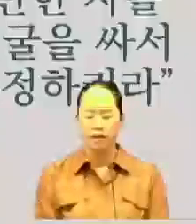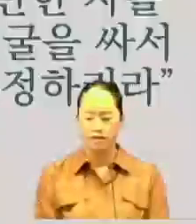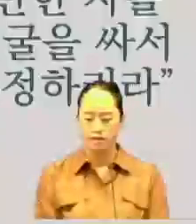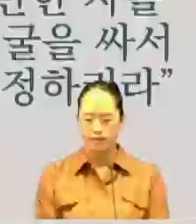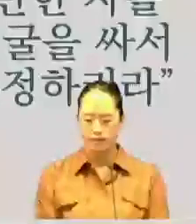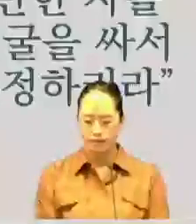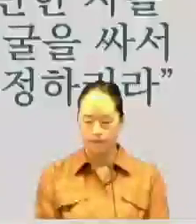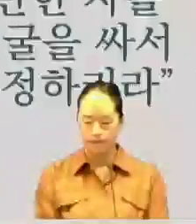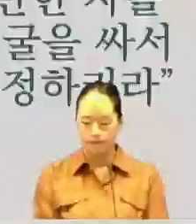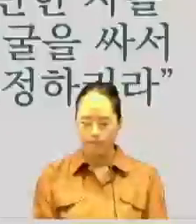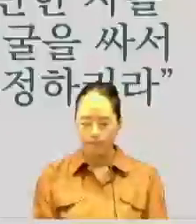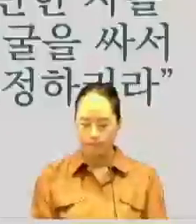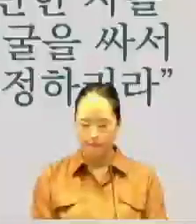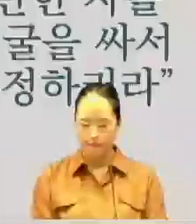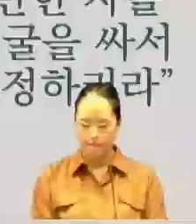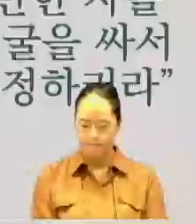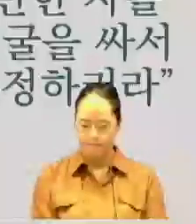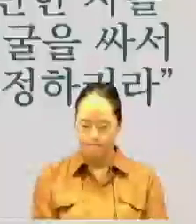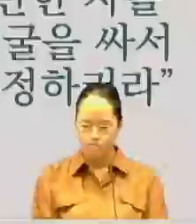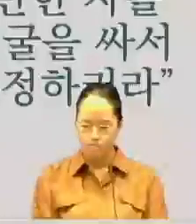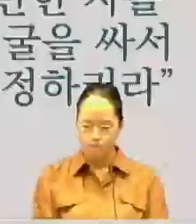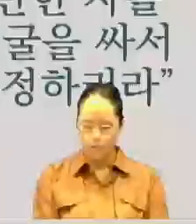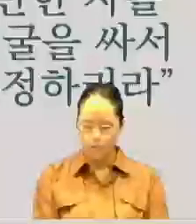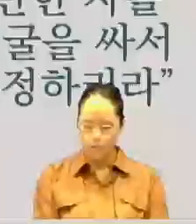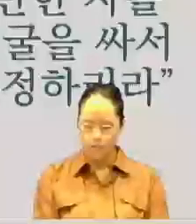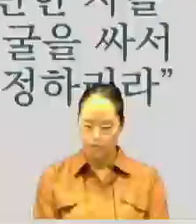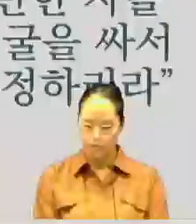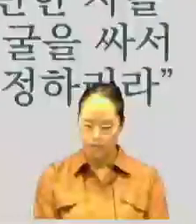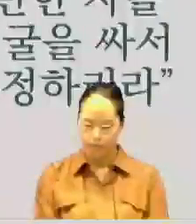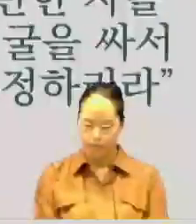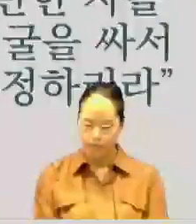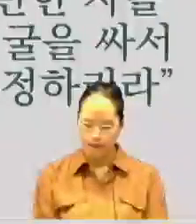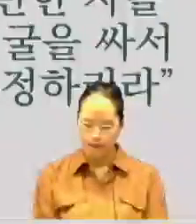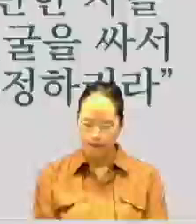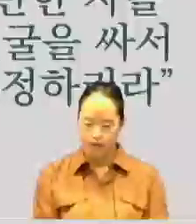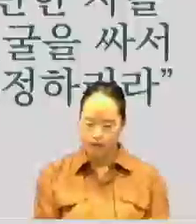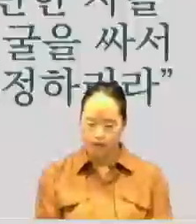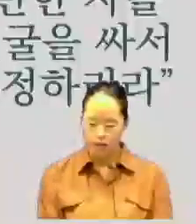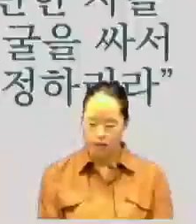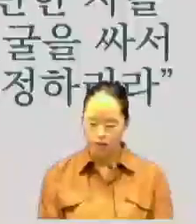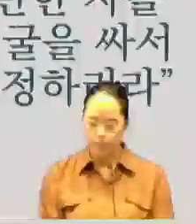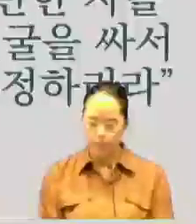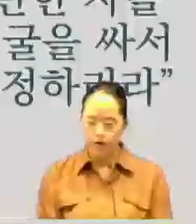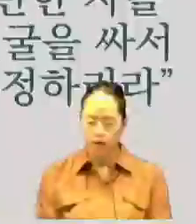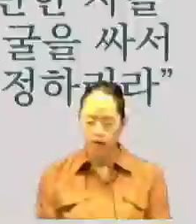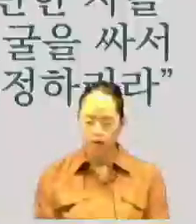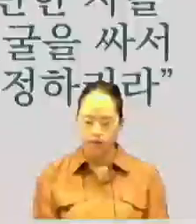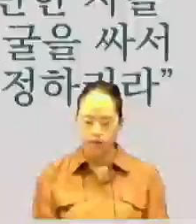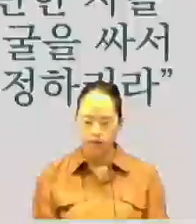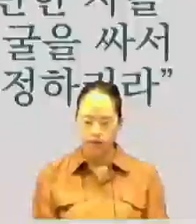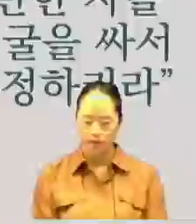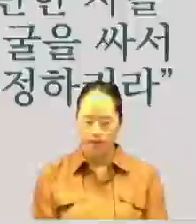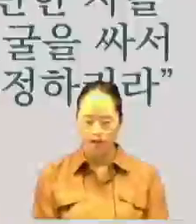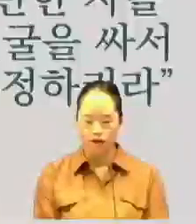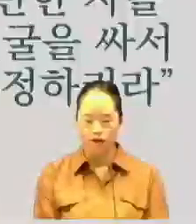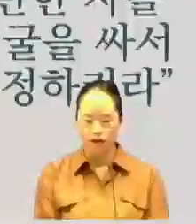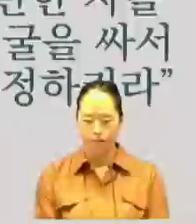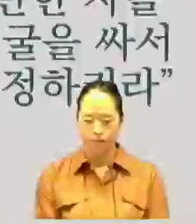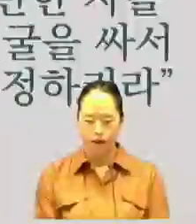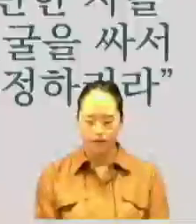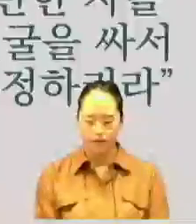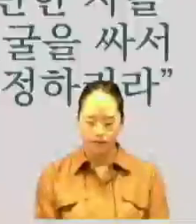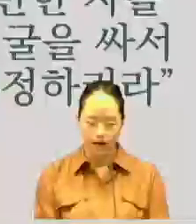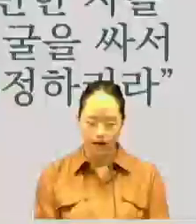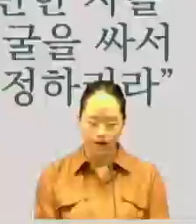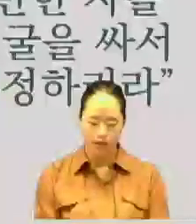个，有正确的判断的话，你可以把这些骄傲的和恶人把他们都审判出来，你可以把你